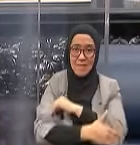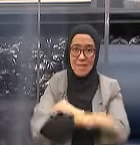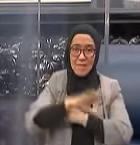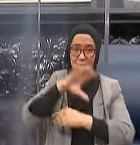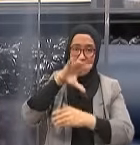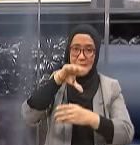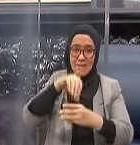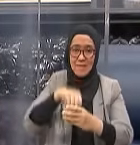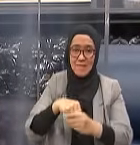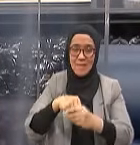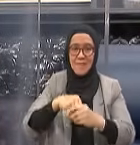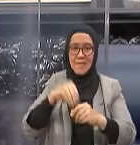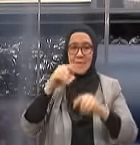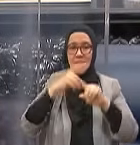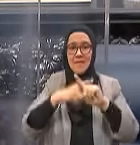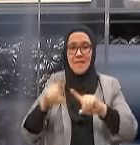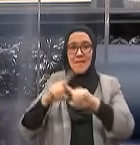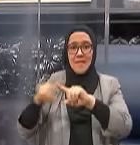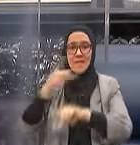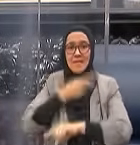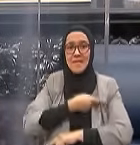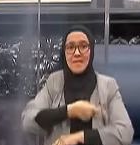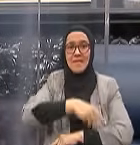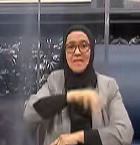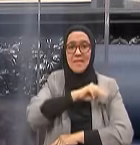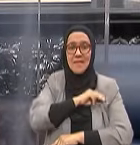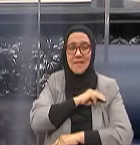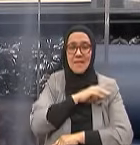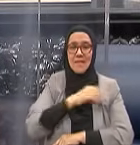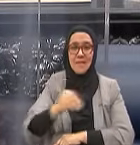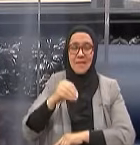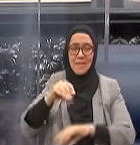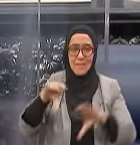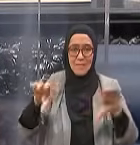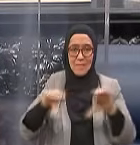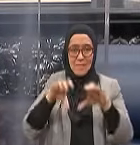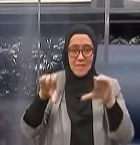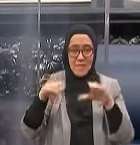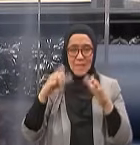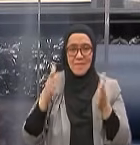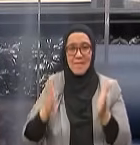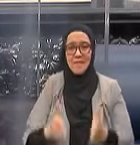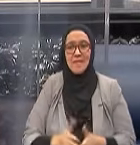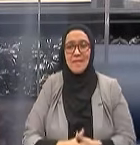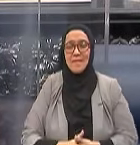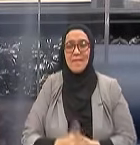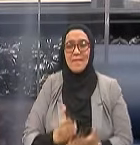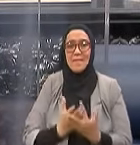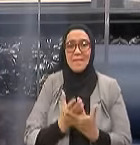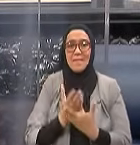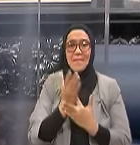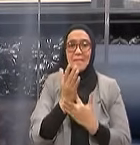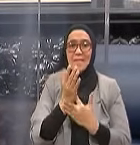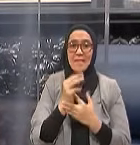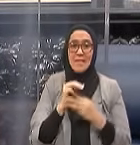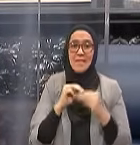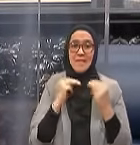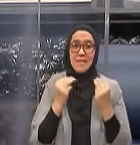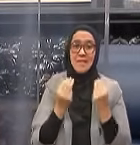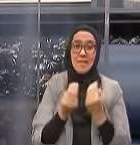dan pelaksanaan melalui news has perjanjian lycia membunuh 13